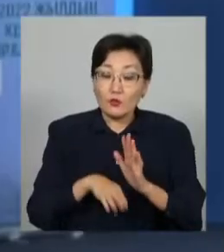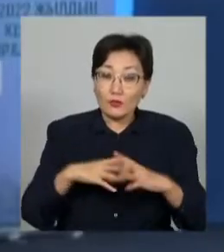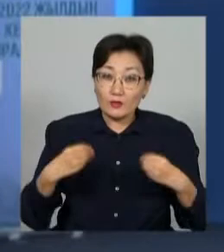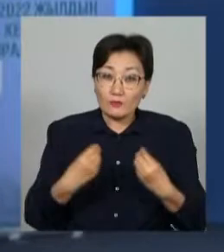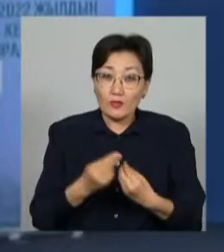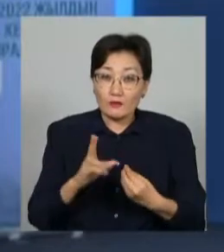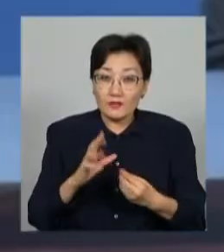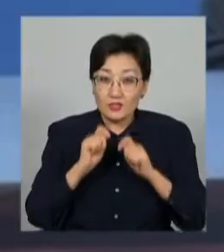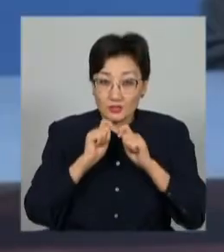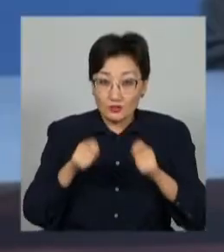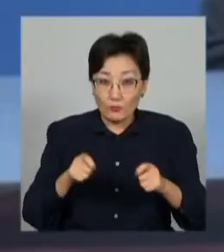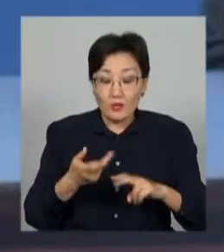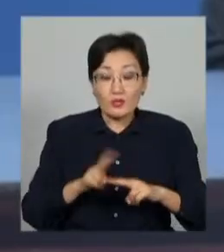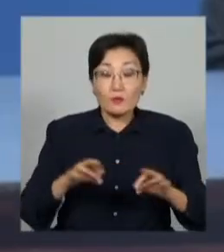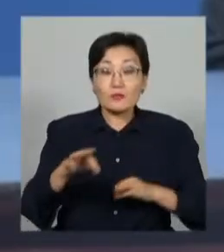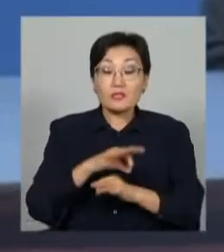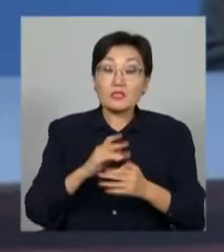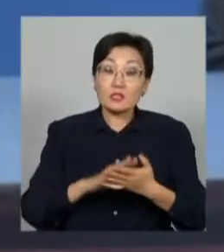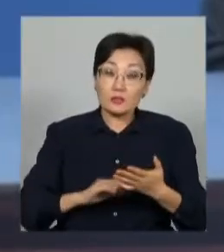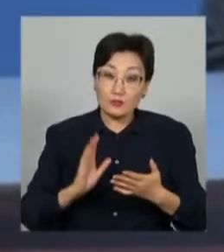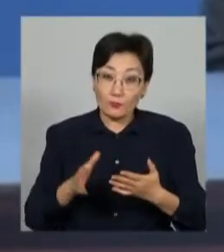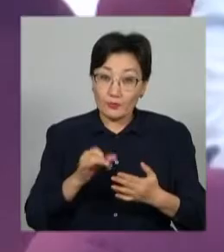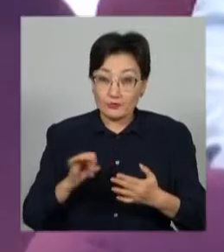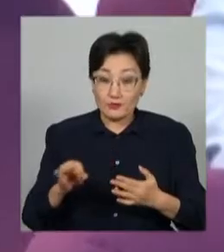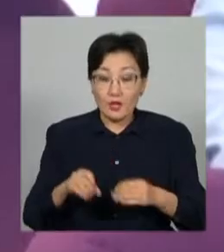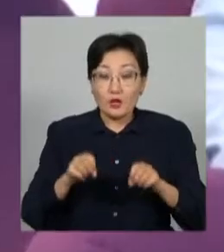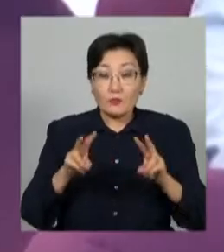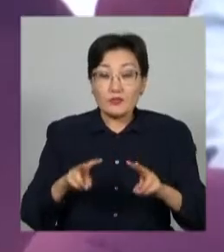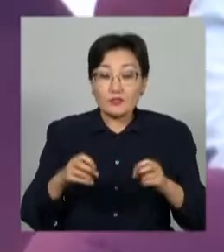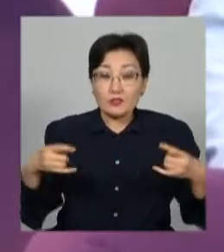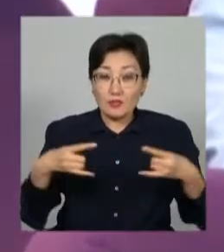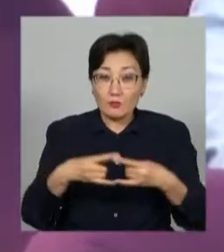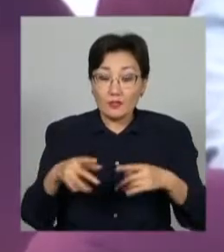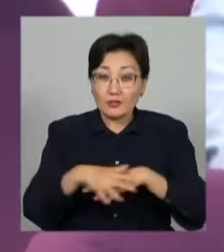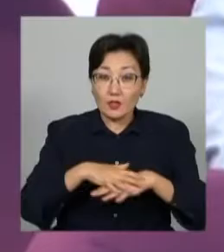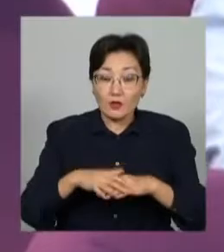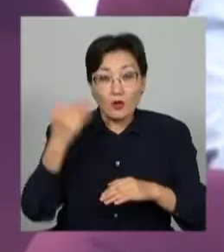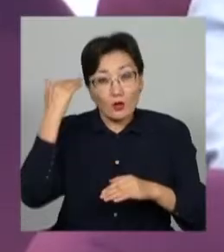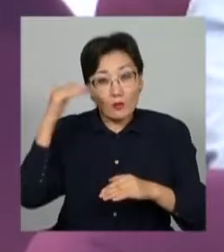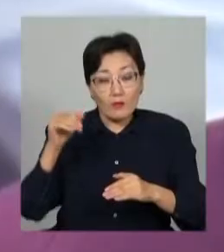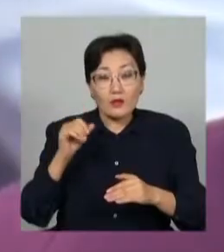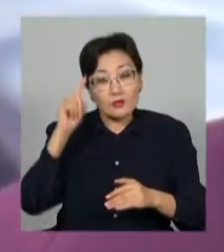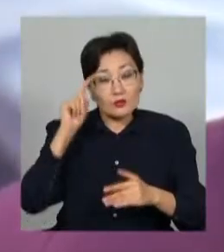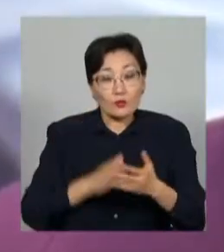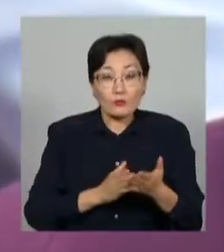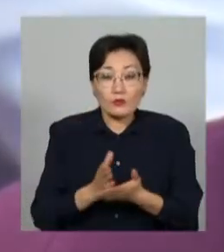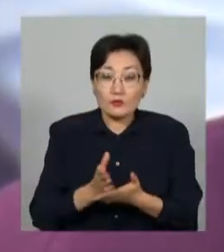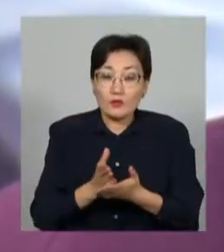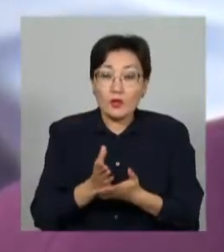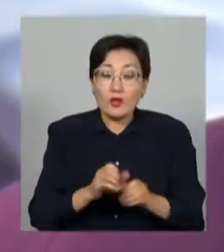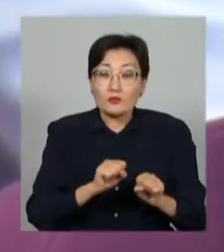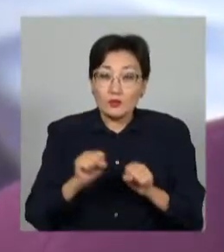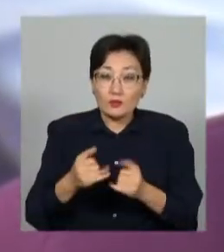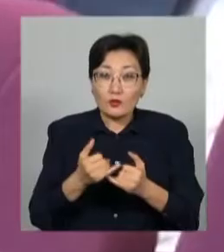болуға көмектескен. Биылда осы жобалар жалғасын таппақ. Сонымен қатар арнайы телеарнада халықты жат ағымнан сақтау мақсатында жұмыс